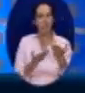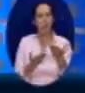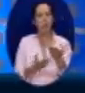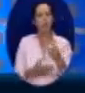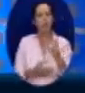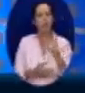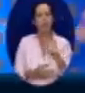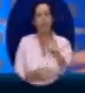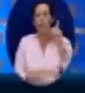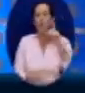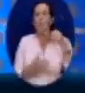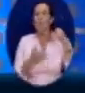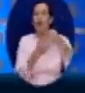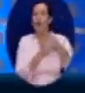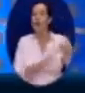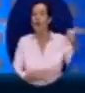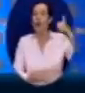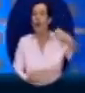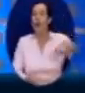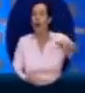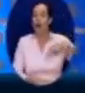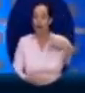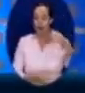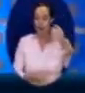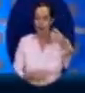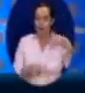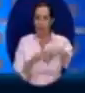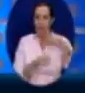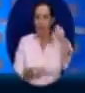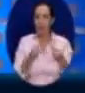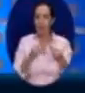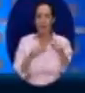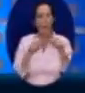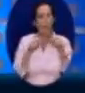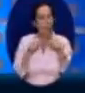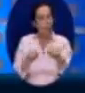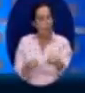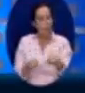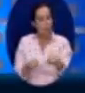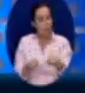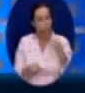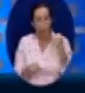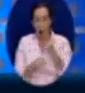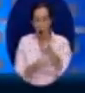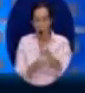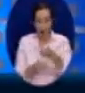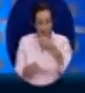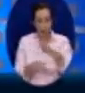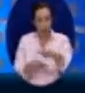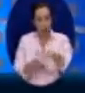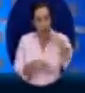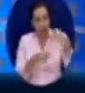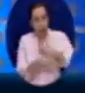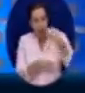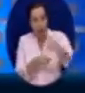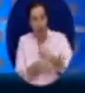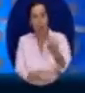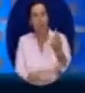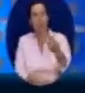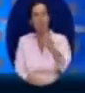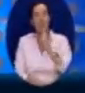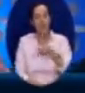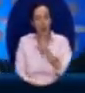לדבר, ועד הממונה, הממונה על הטרדה מינית בארגון. פה בסופות אותו עובד שהתאמרו בו, שצעקו עליו, שקיללו אותו,